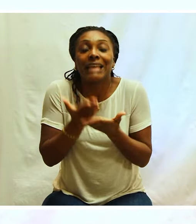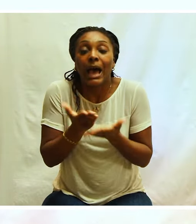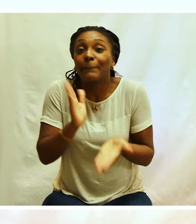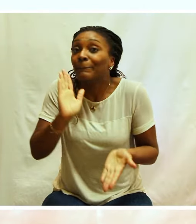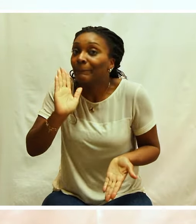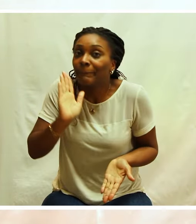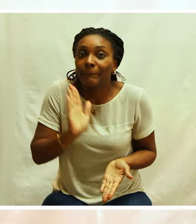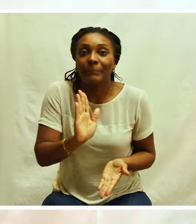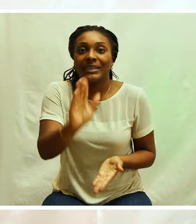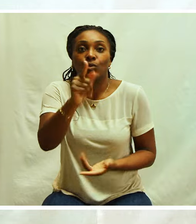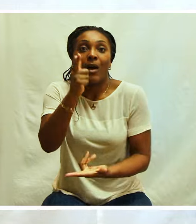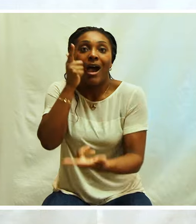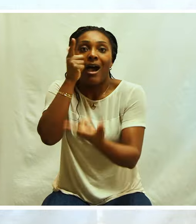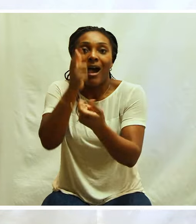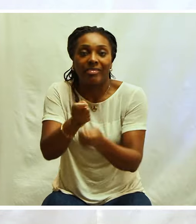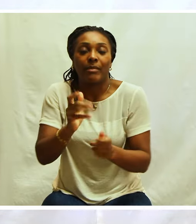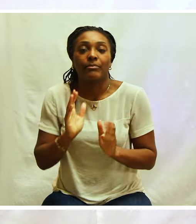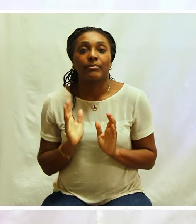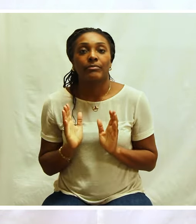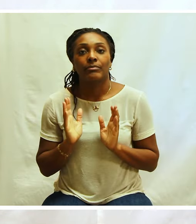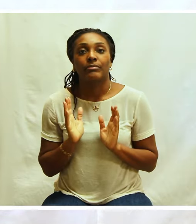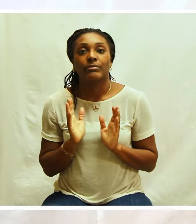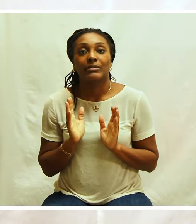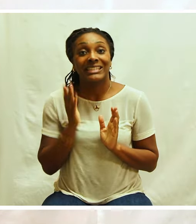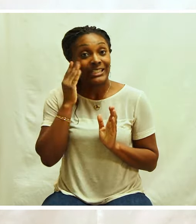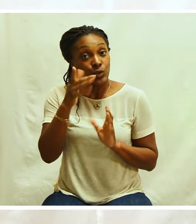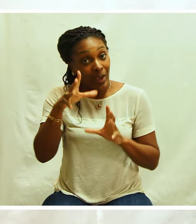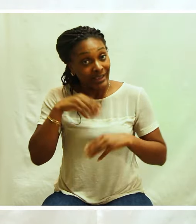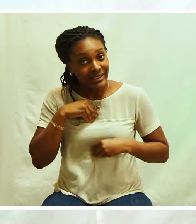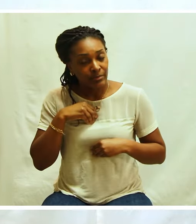seul, est appelé à réaliser pour lui, si tu